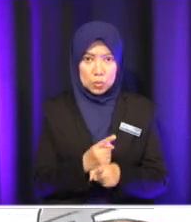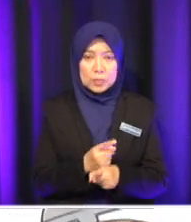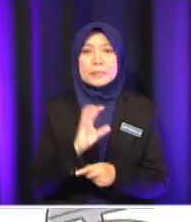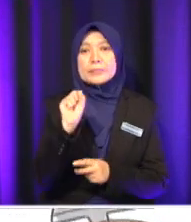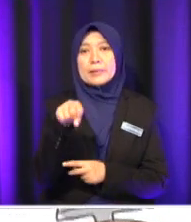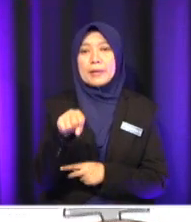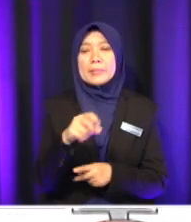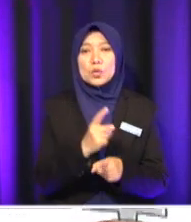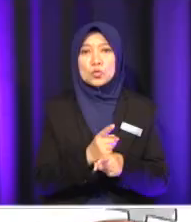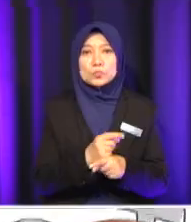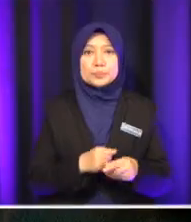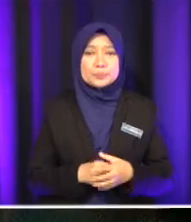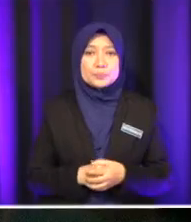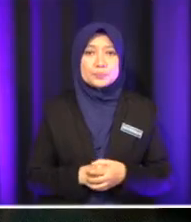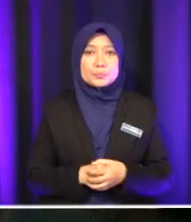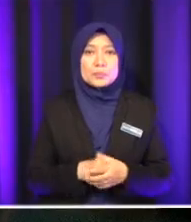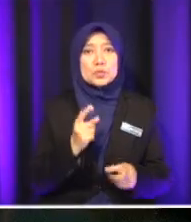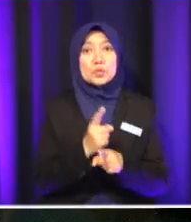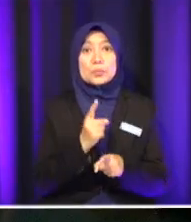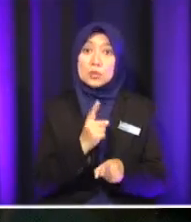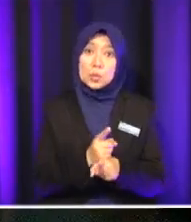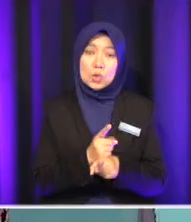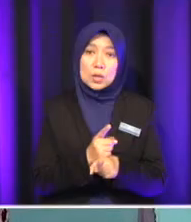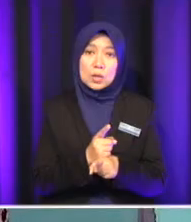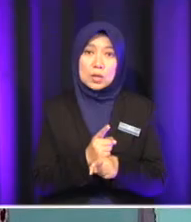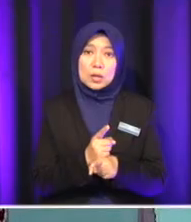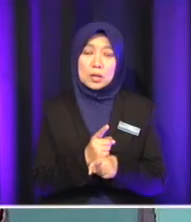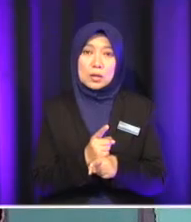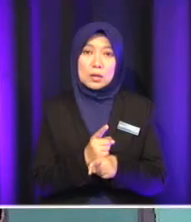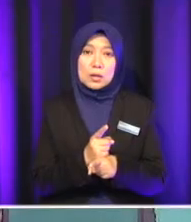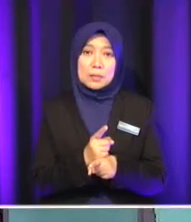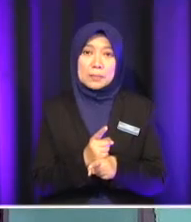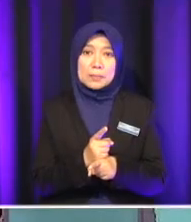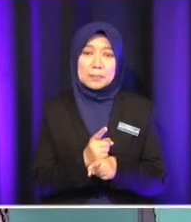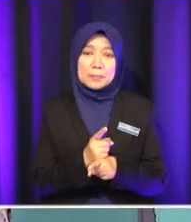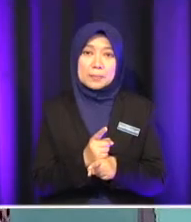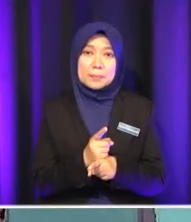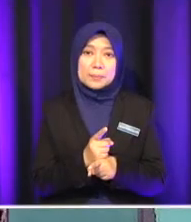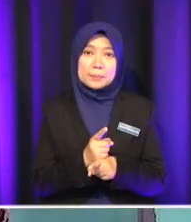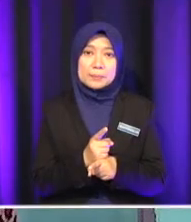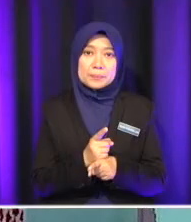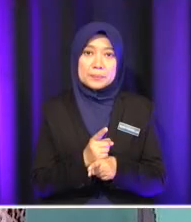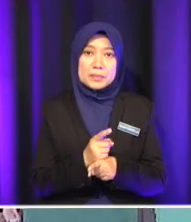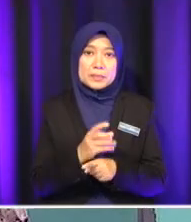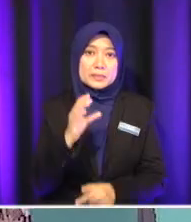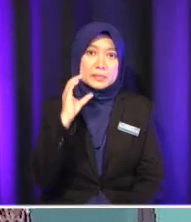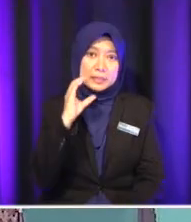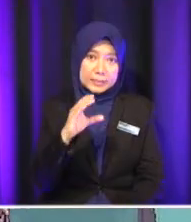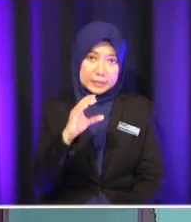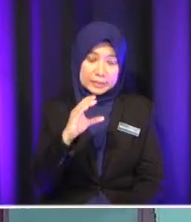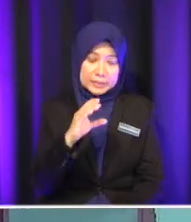jadi betul betul jawabannya betul betul jawabannya ialah